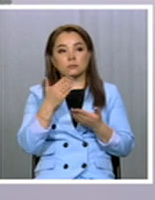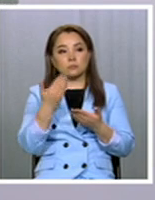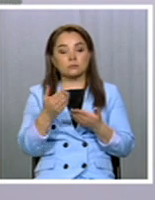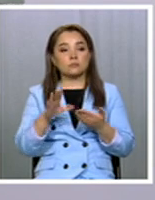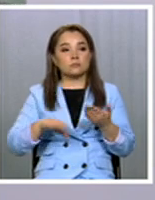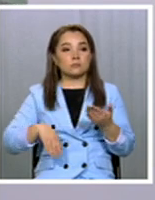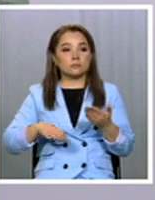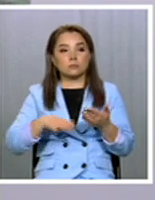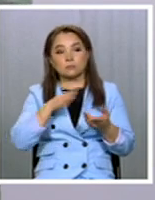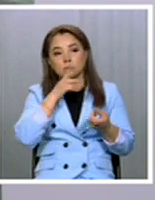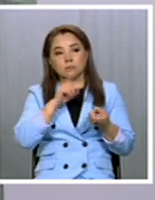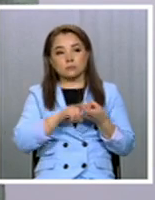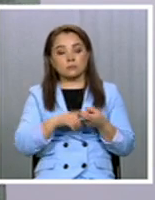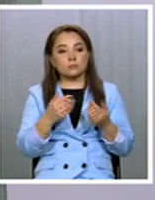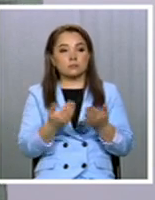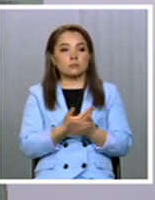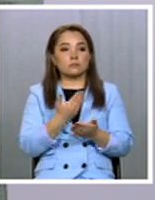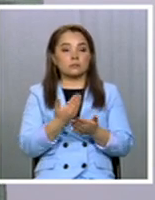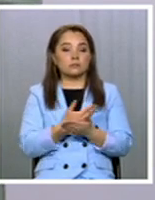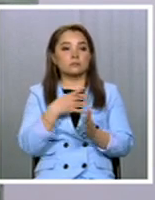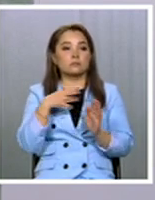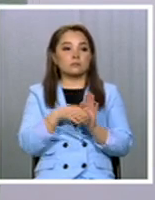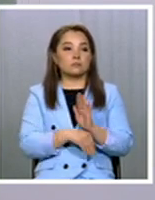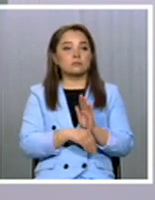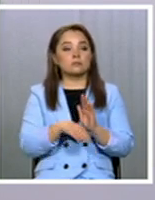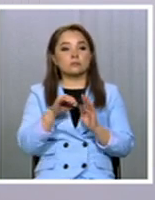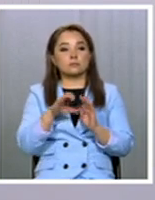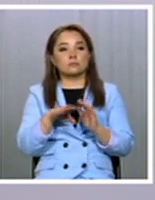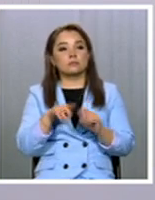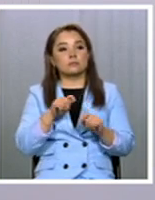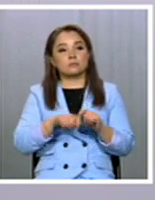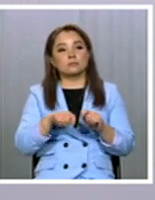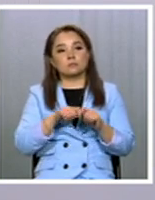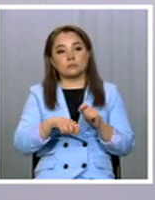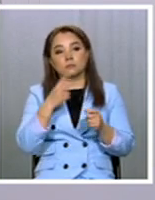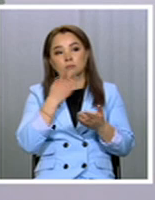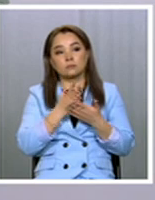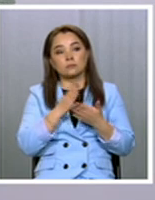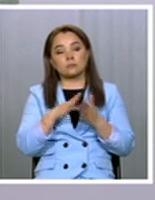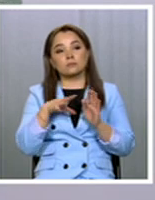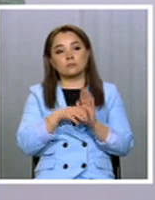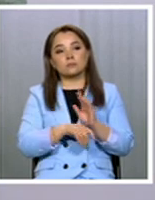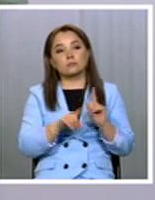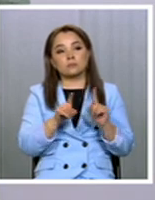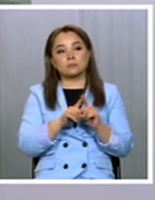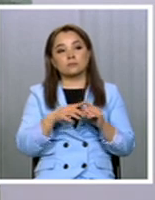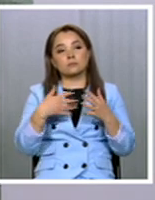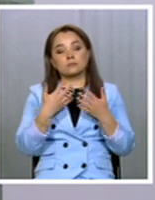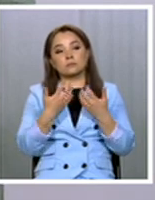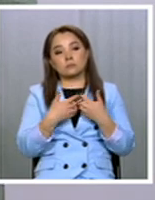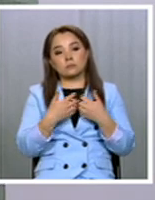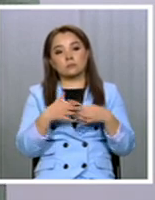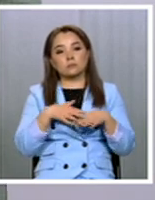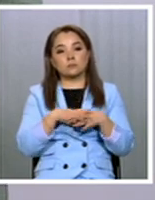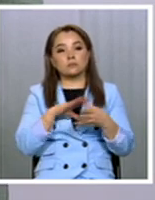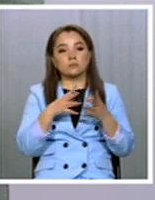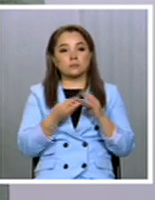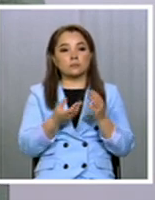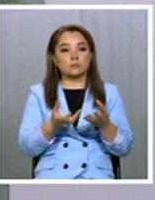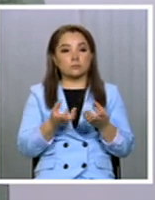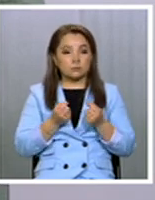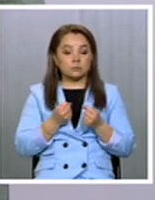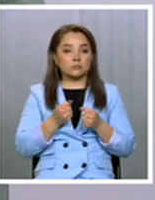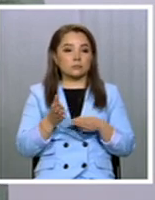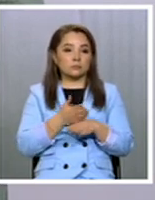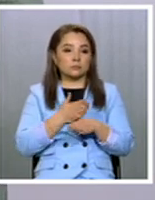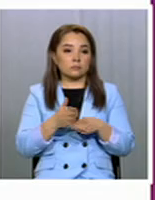кейінгі кезеңде деректерді енгізу және тестілеу болады. Ең соңғы кезеңі есептің нәтижесін алу және талдау